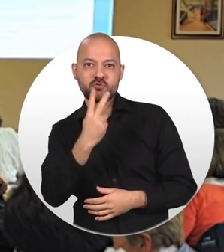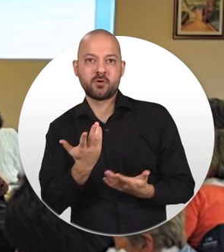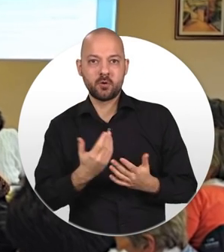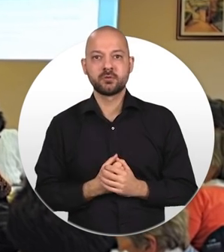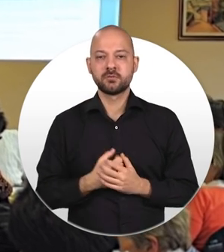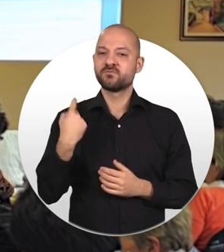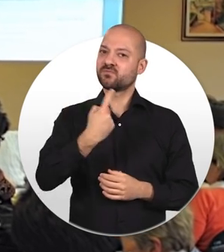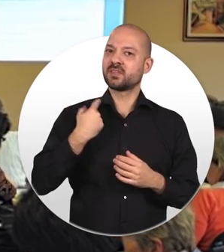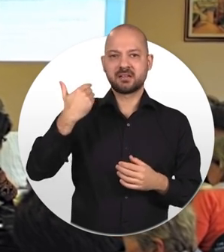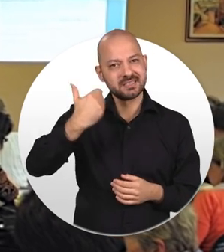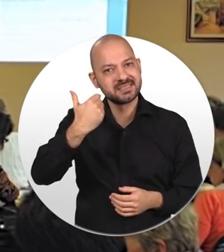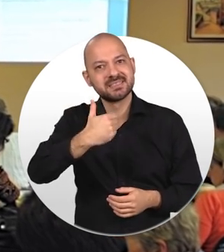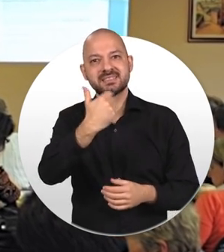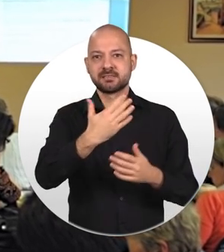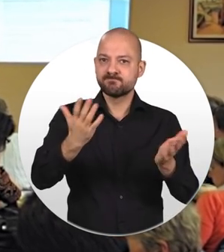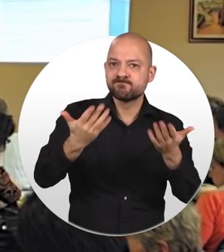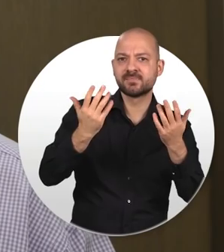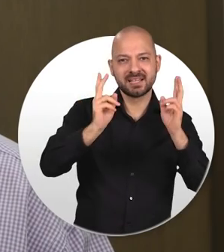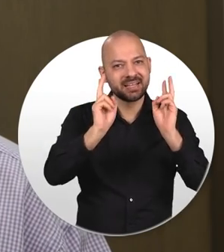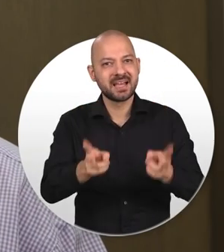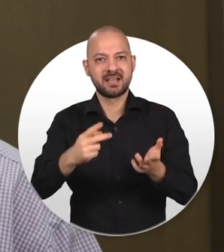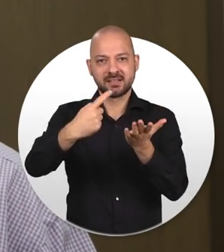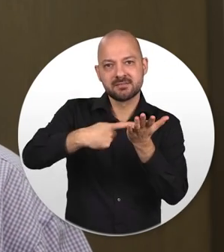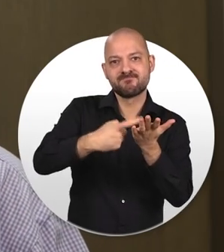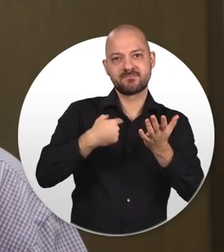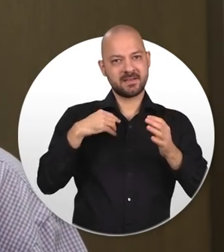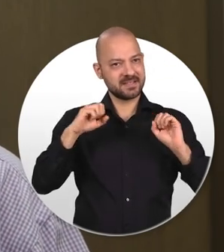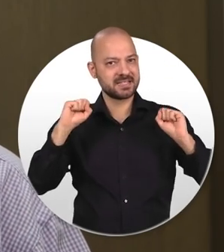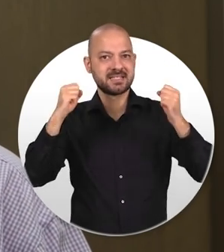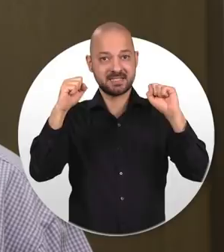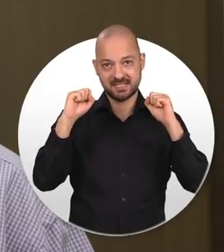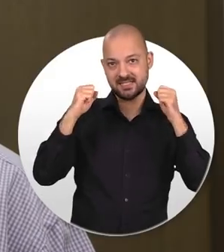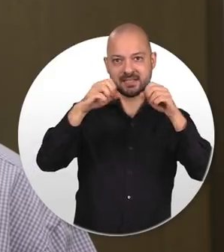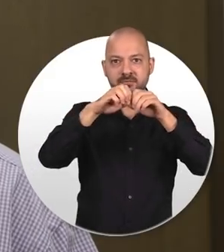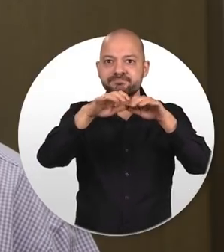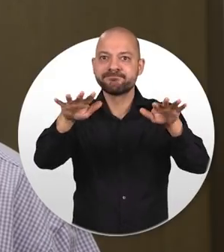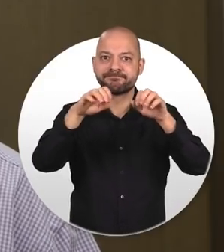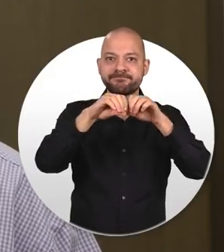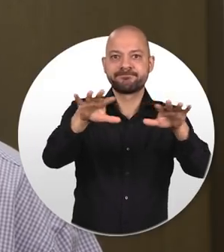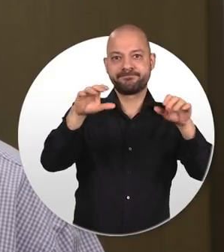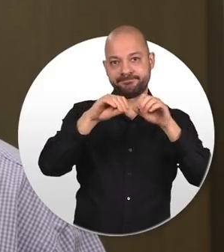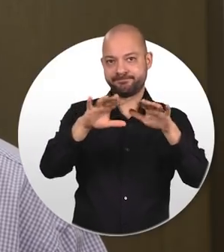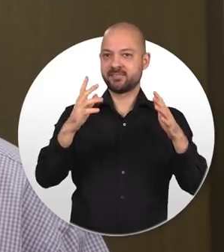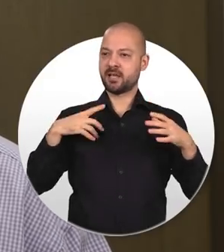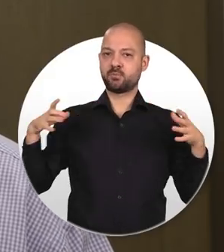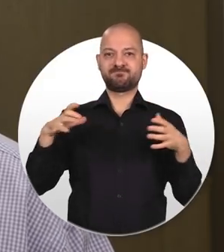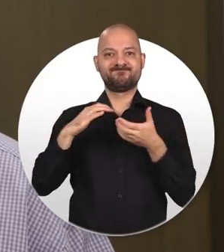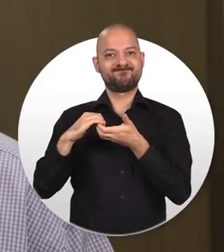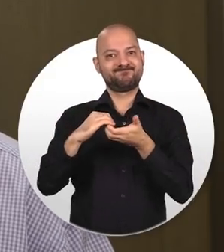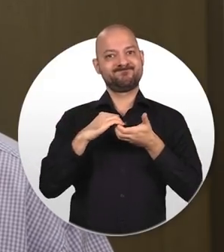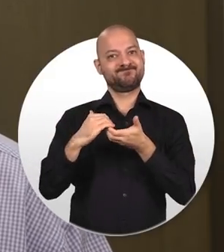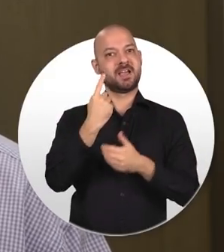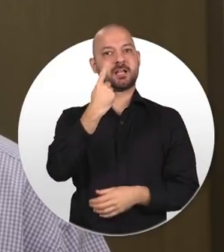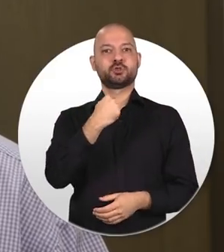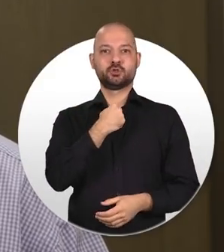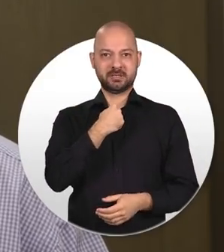wir gefordert, für das Rechte anzutreten, sie mehr bekannt zu machen, an denen eine Stimme zu geben, denen ihre Rechte nicht